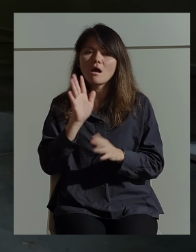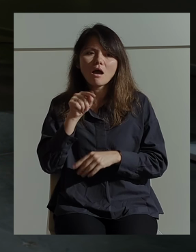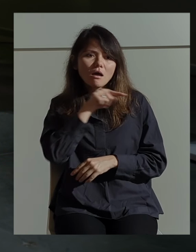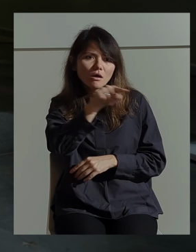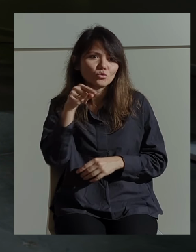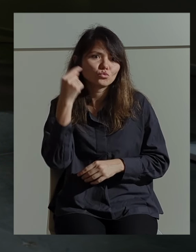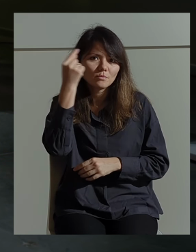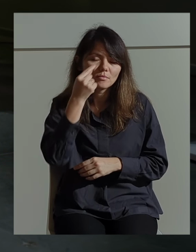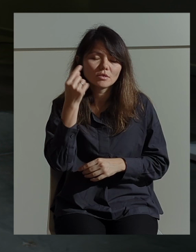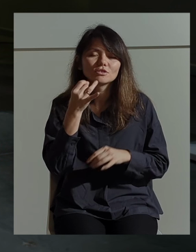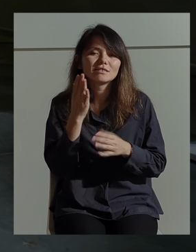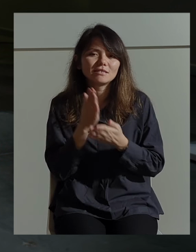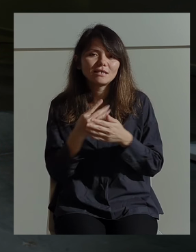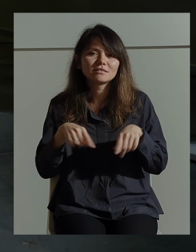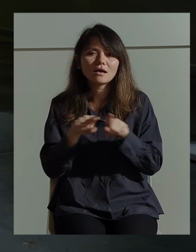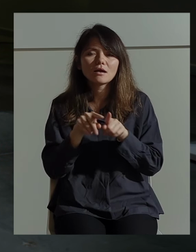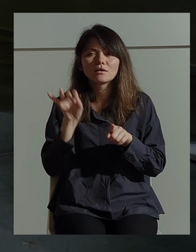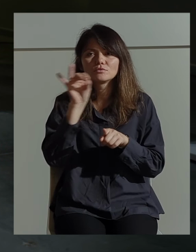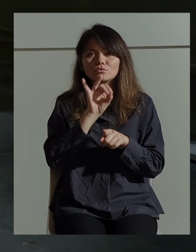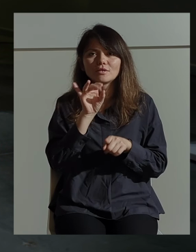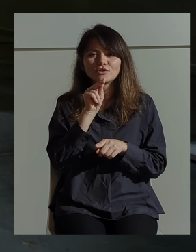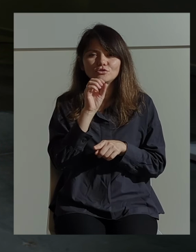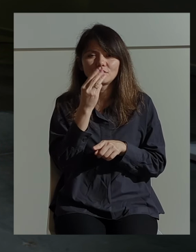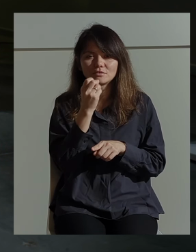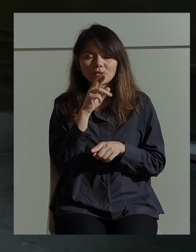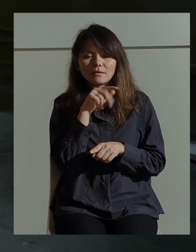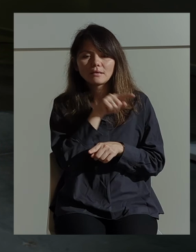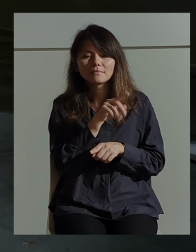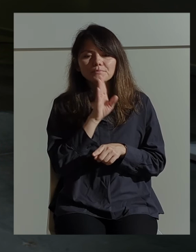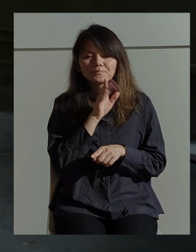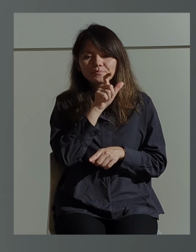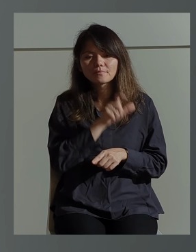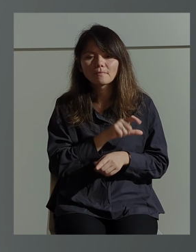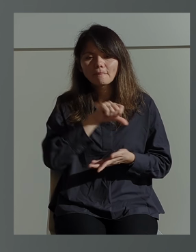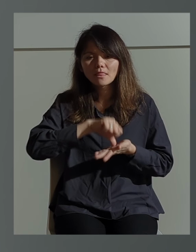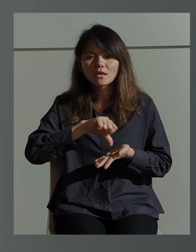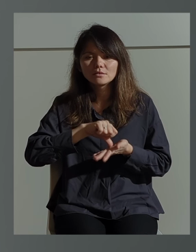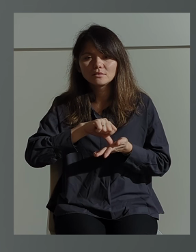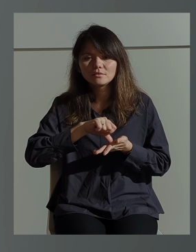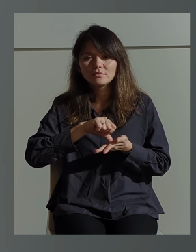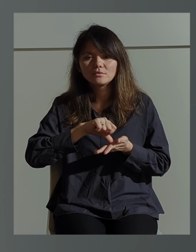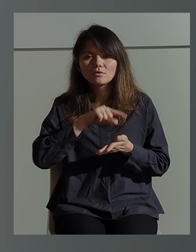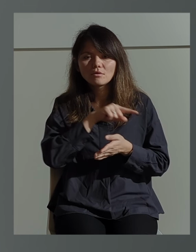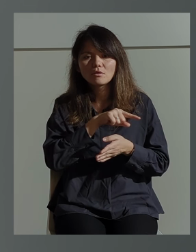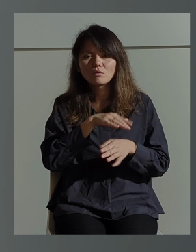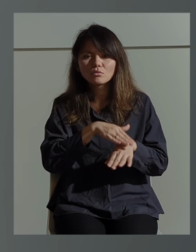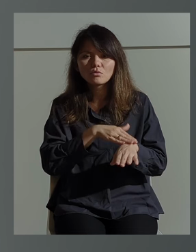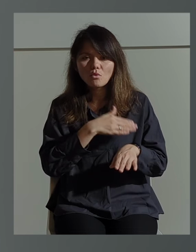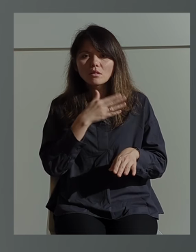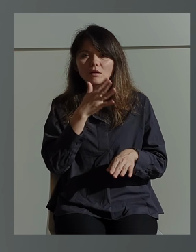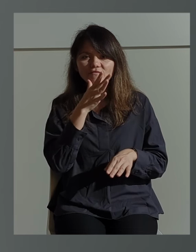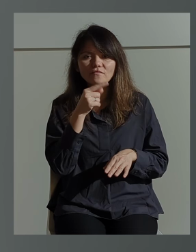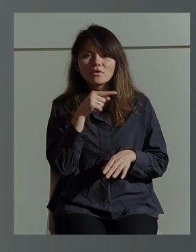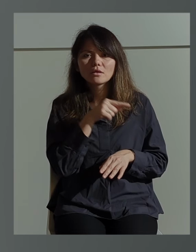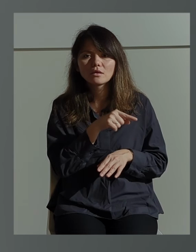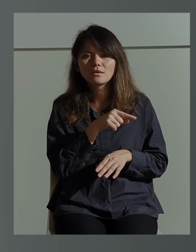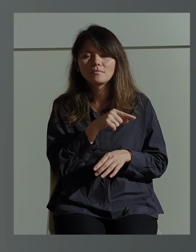есть такая история что вот была чешская диссидент очень долгое время её держали тоже